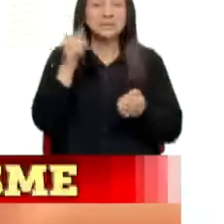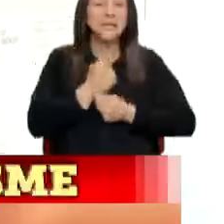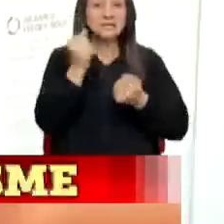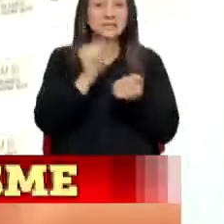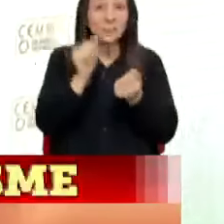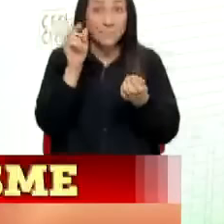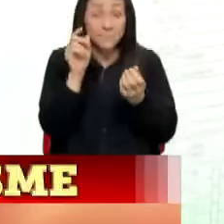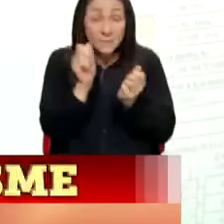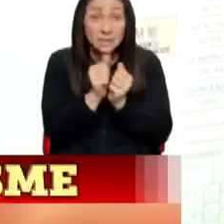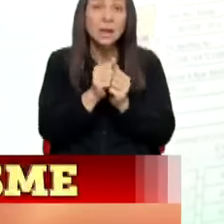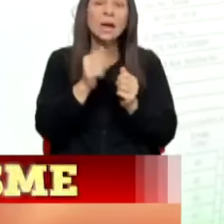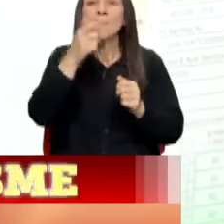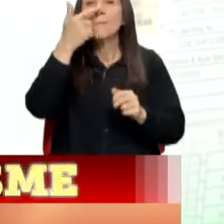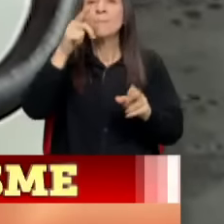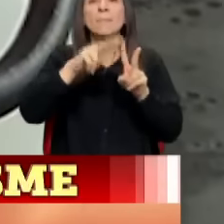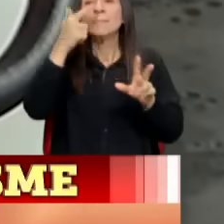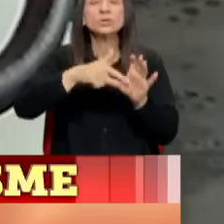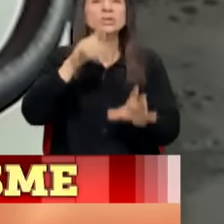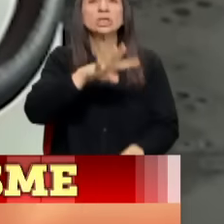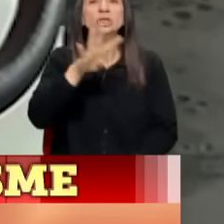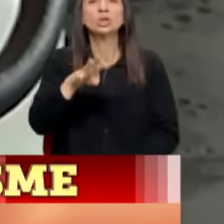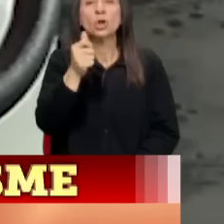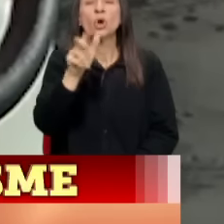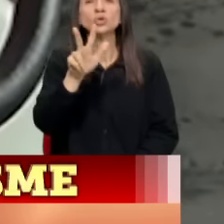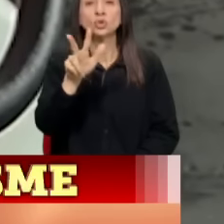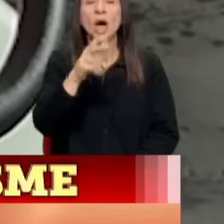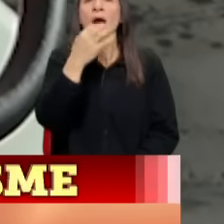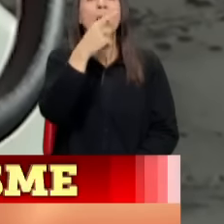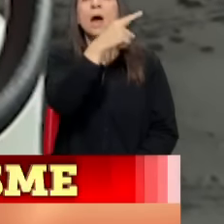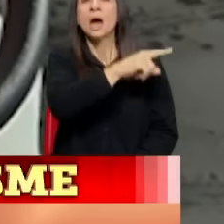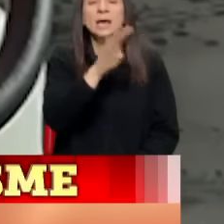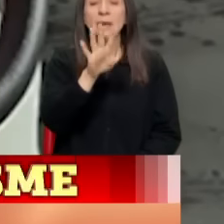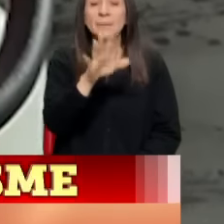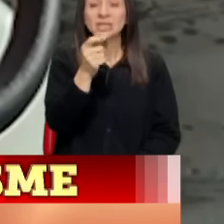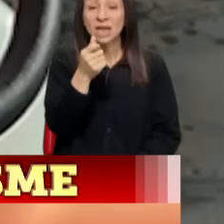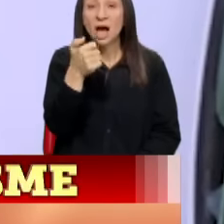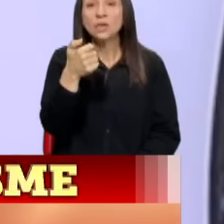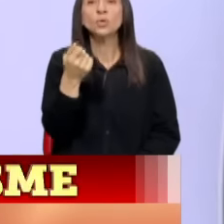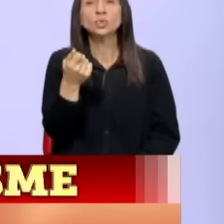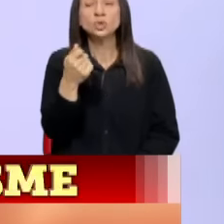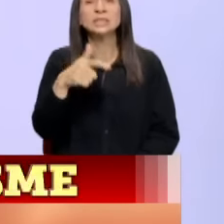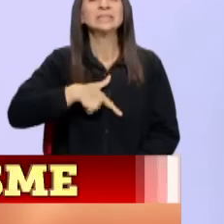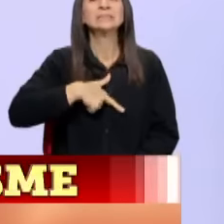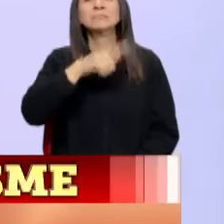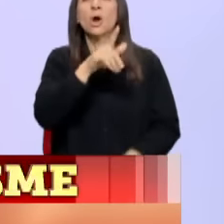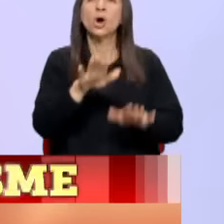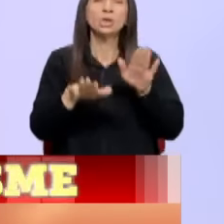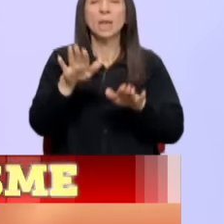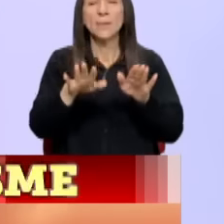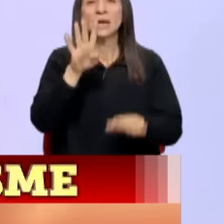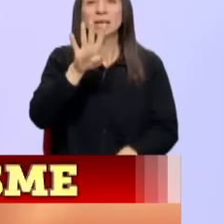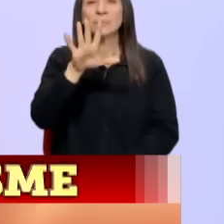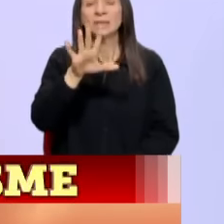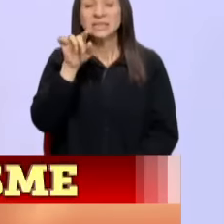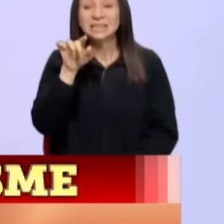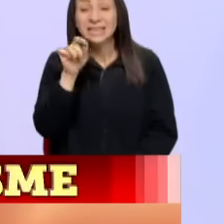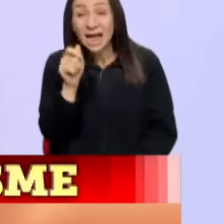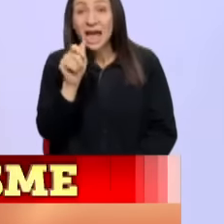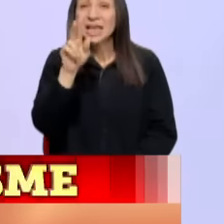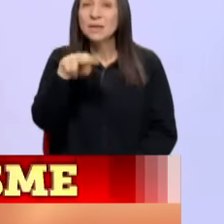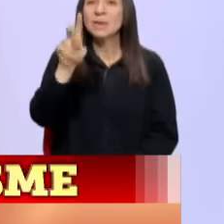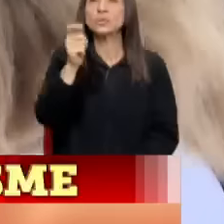İstanbul'da motorinin litresi ortalama 44 lira 30 kuruşa, Ankara'da ortalama 45 lira 6 kuruşa, İzmir'de ise ortalama 45 lira